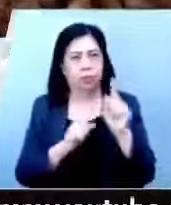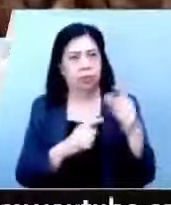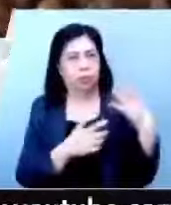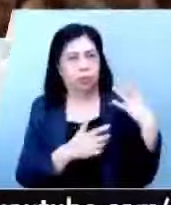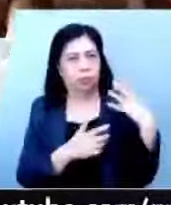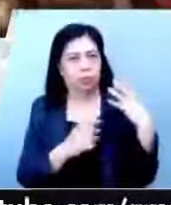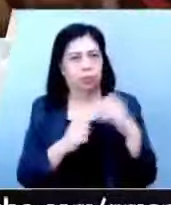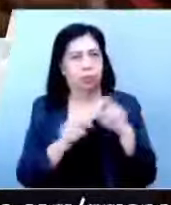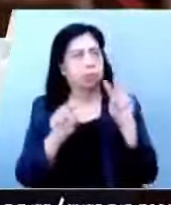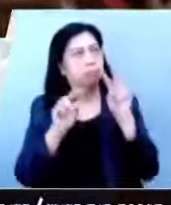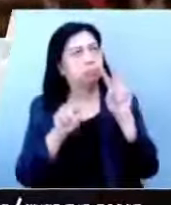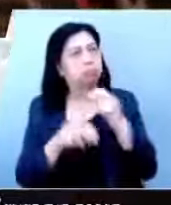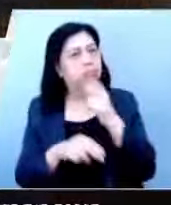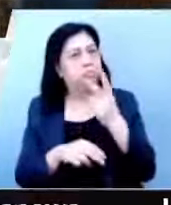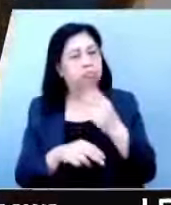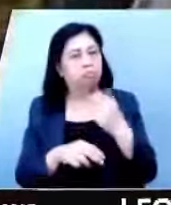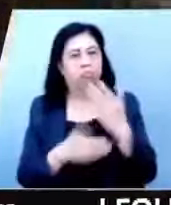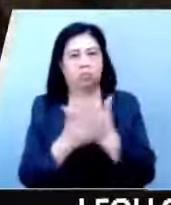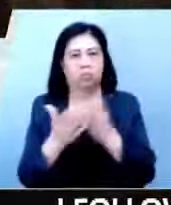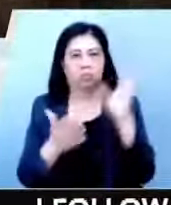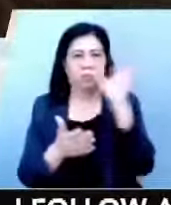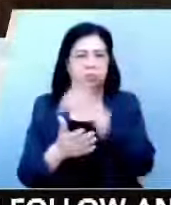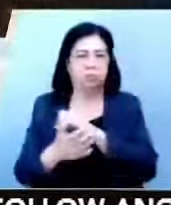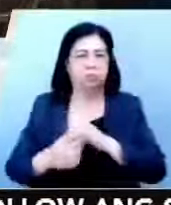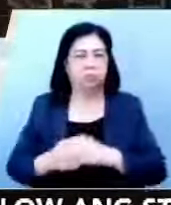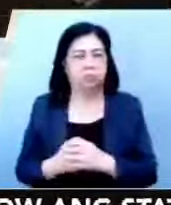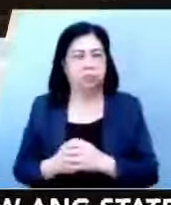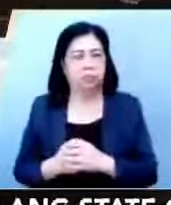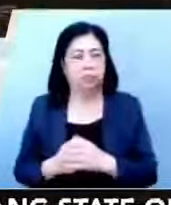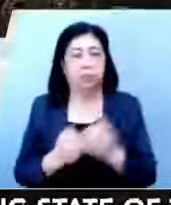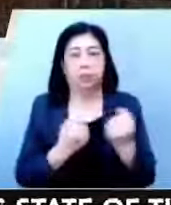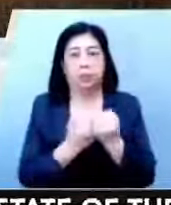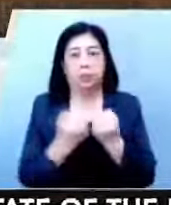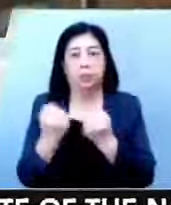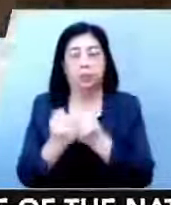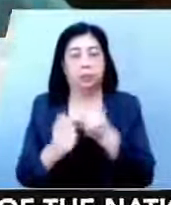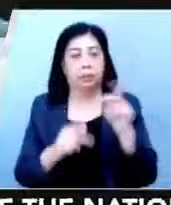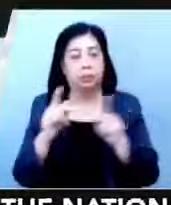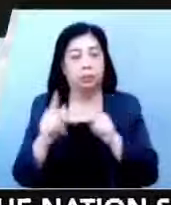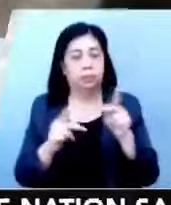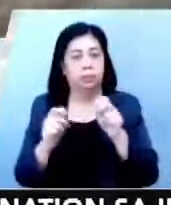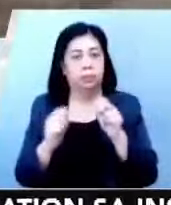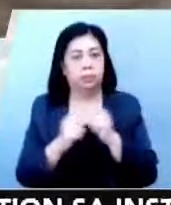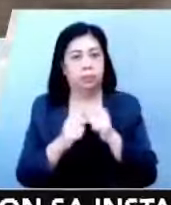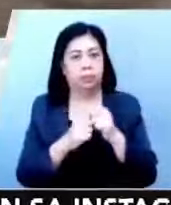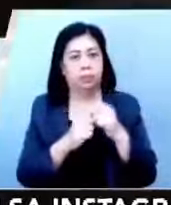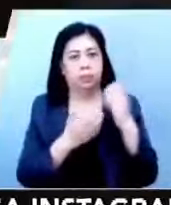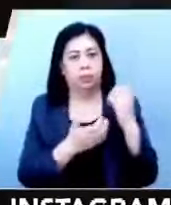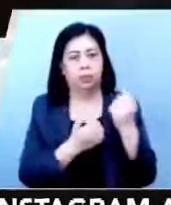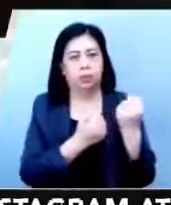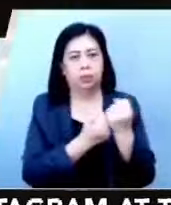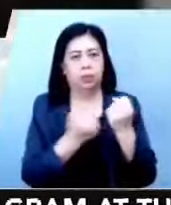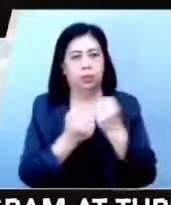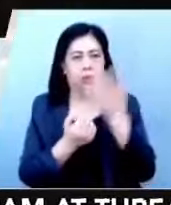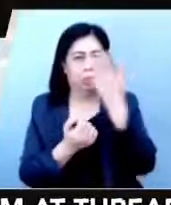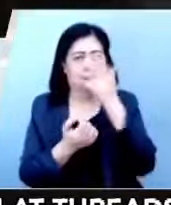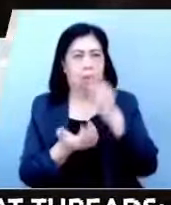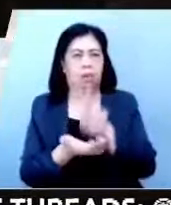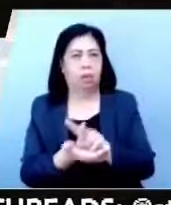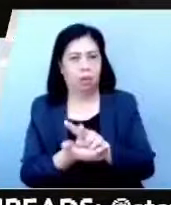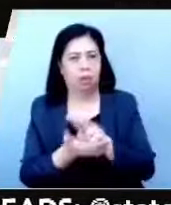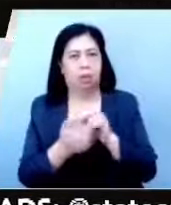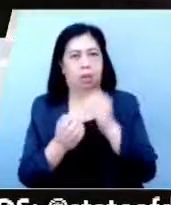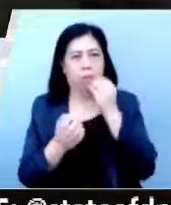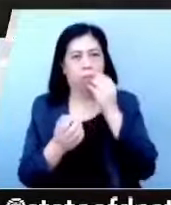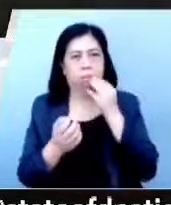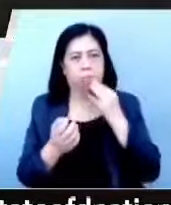nasilayan ang pagbabalik ng andas. Tulong-tulong ang mga debotong ito sa pagbuhat sa kasamahan nilang hinimatay. Bumula ang bibig, tirik